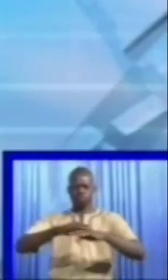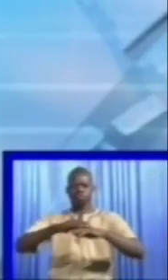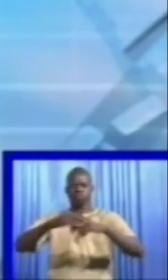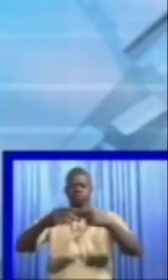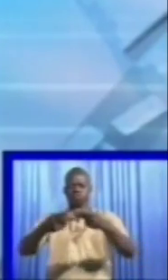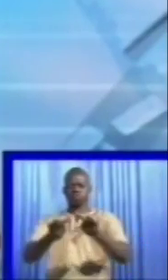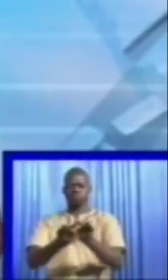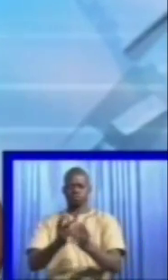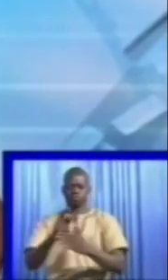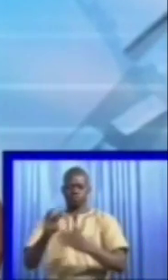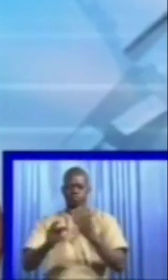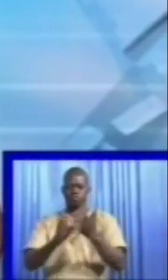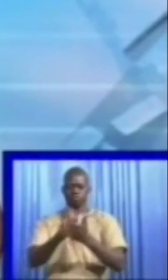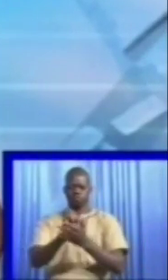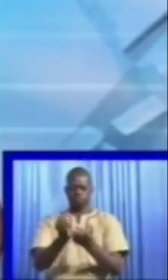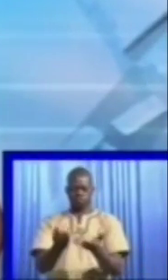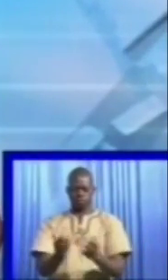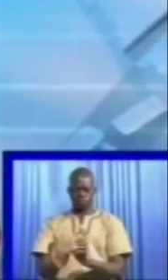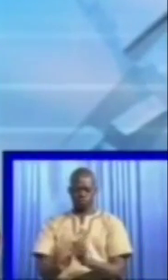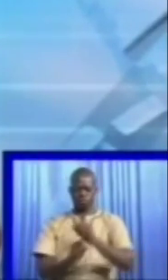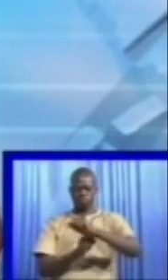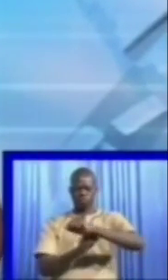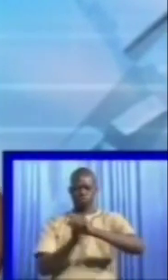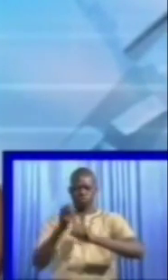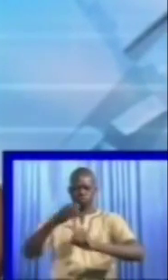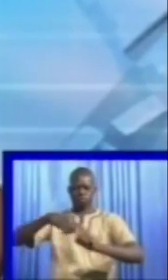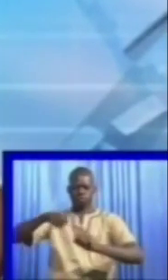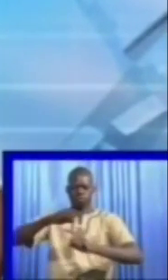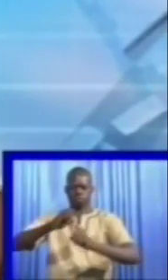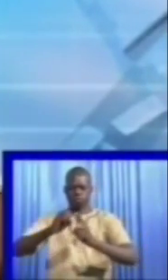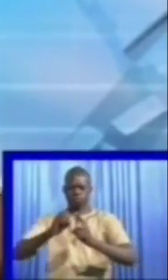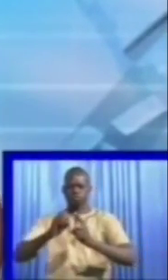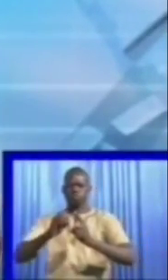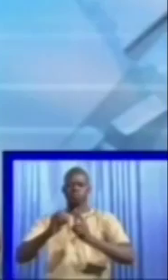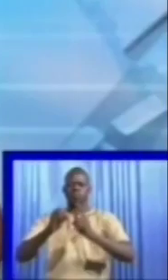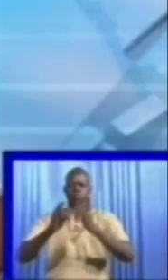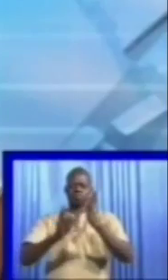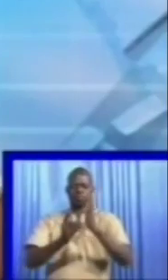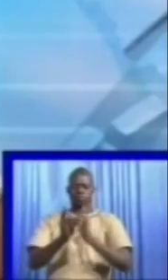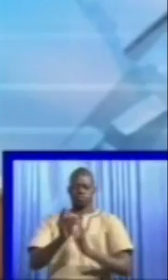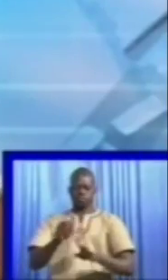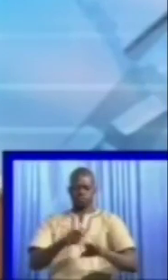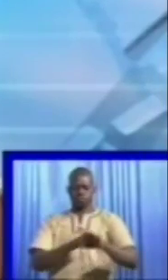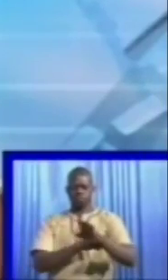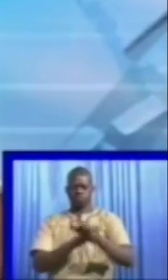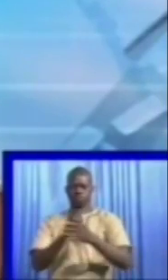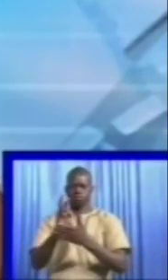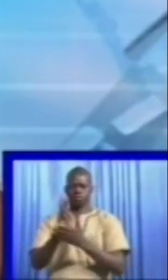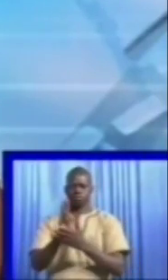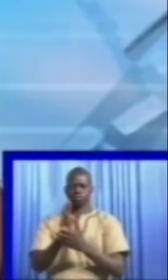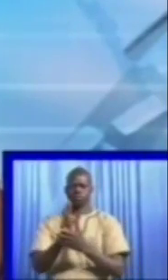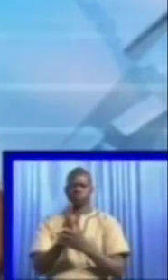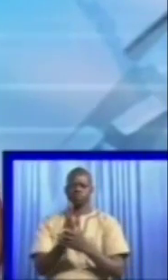parmi celles qui veulent faire de la protection de l'environnement le moteur d'un développement durable. Ernest Kambiré.